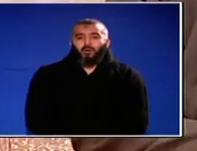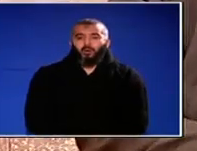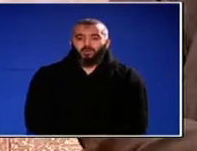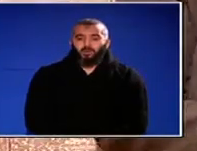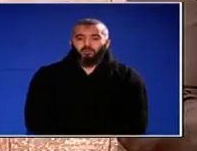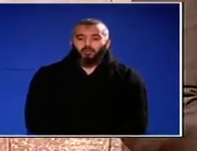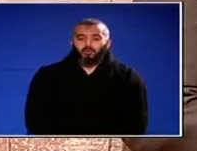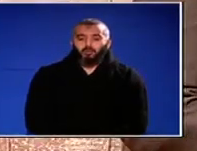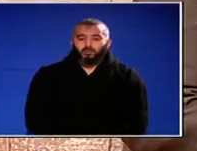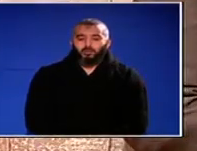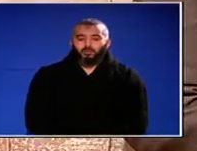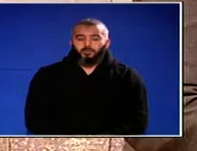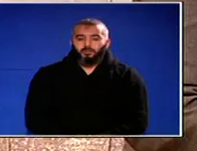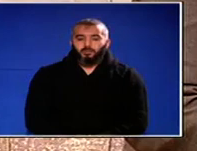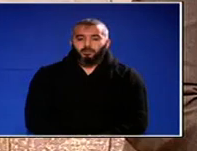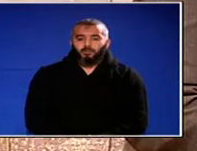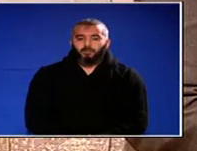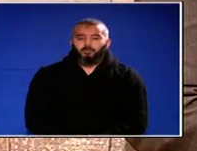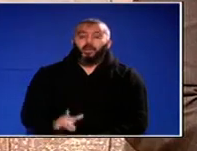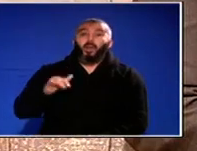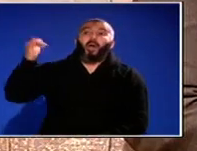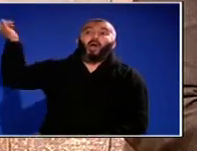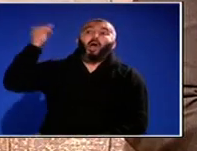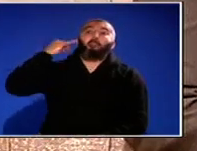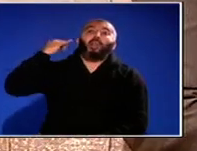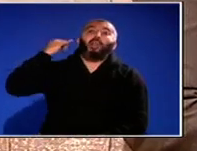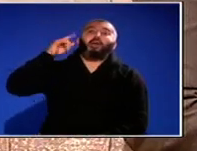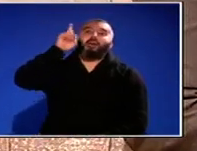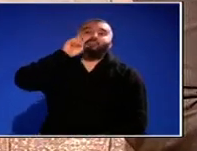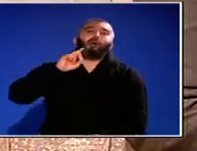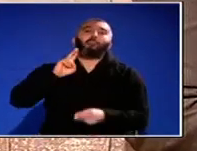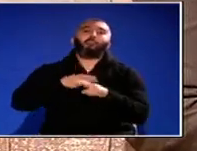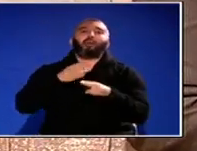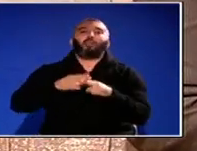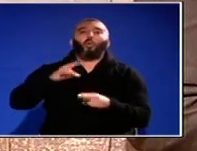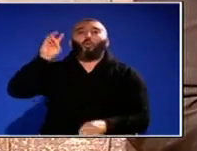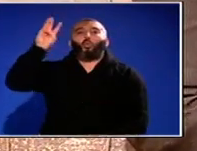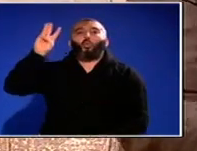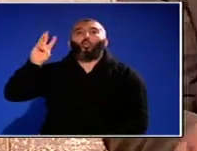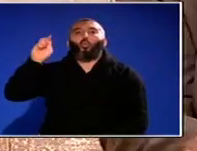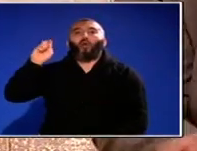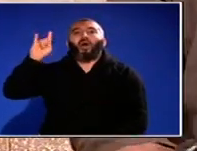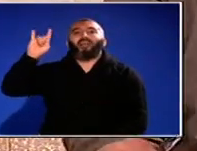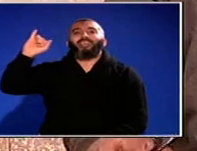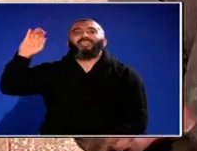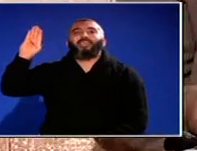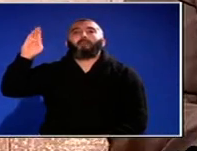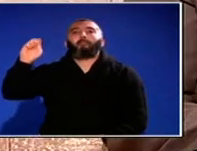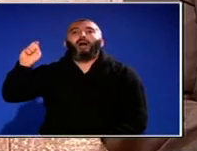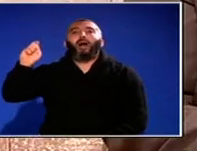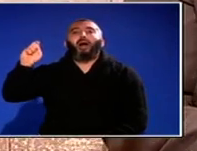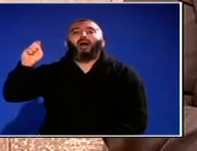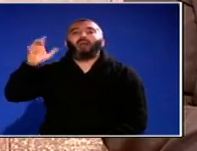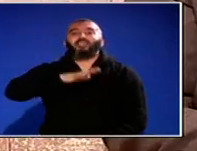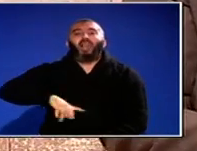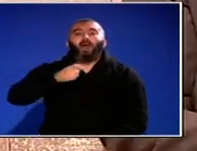الله ينورك بارك الله فيك. ميلا أختنا وهيبة. السلام عليكم. وعليكم السلام أخت وهيبة.